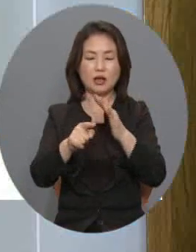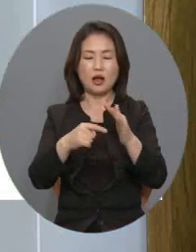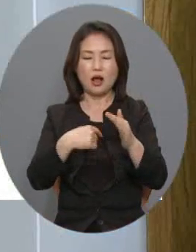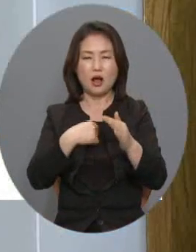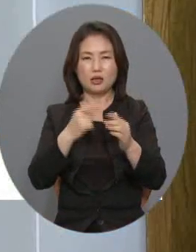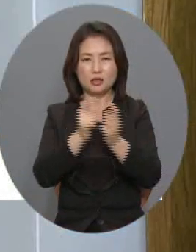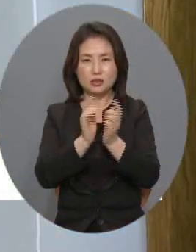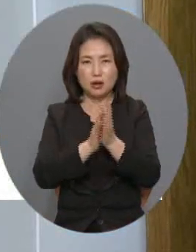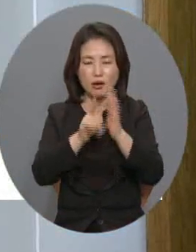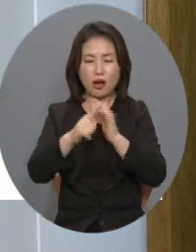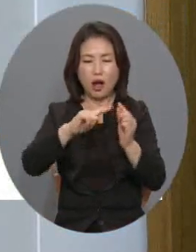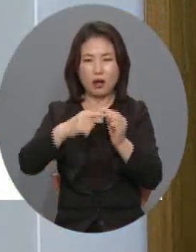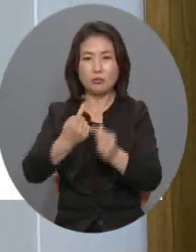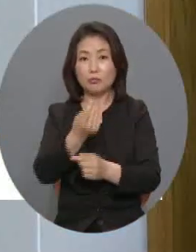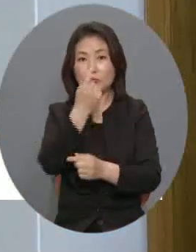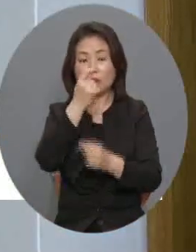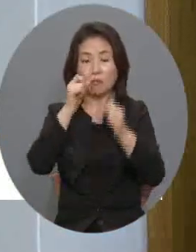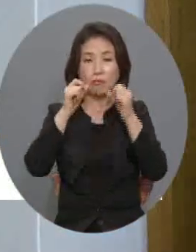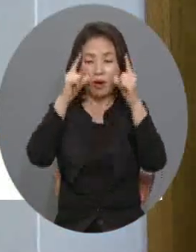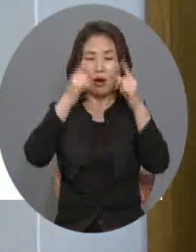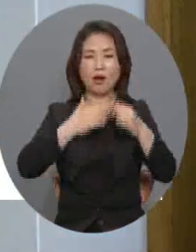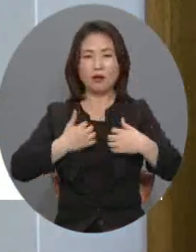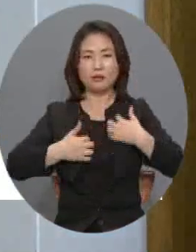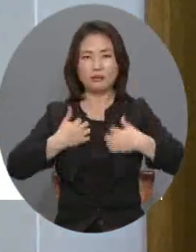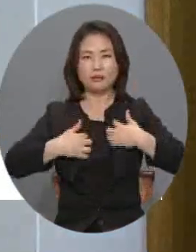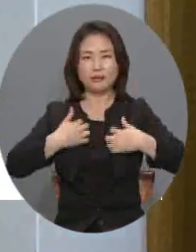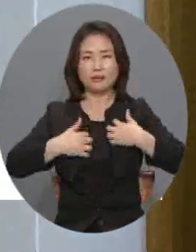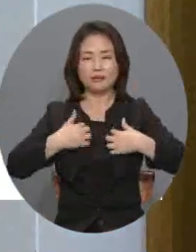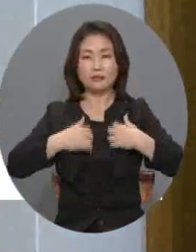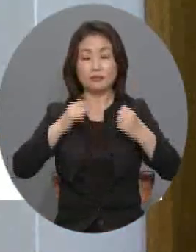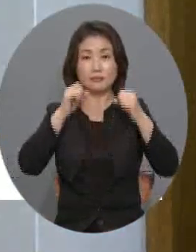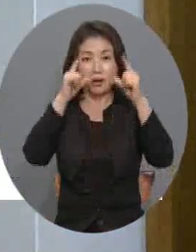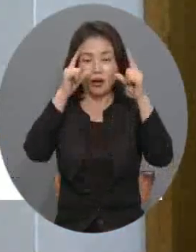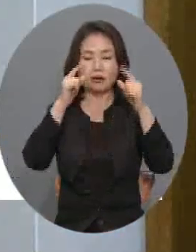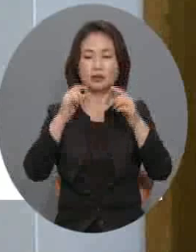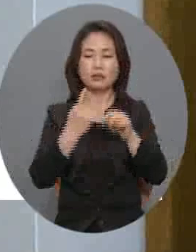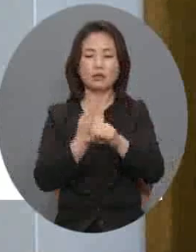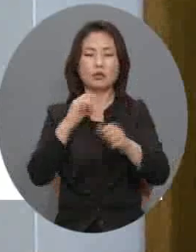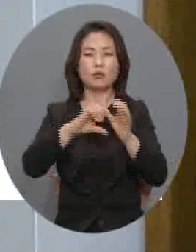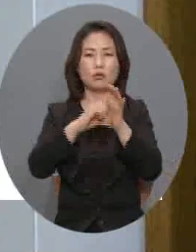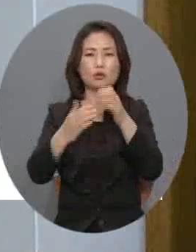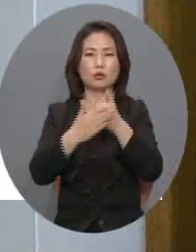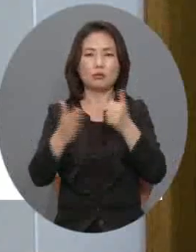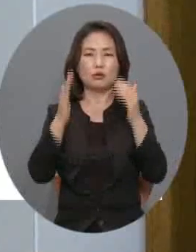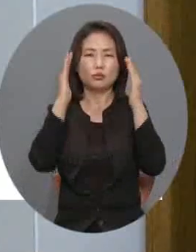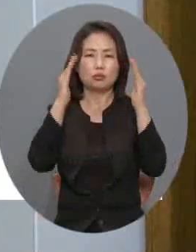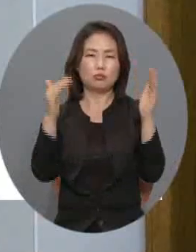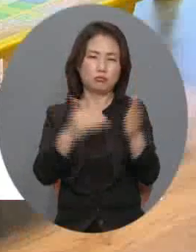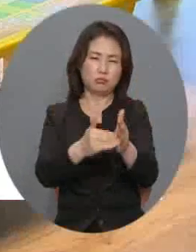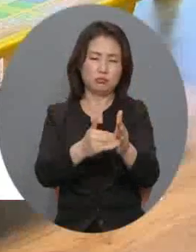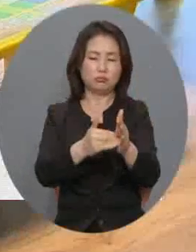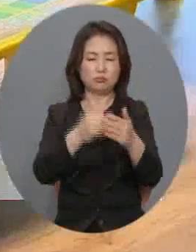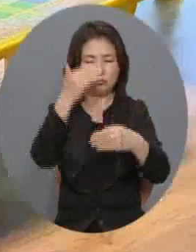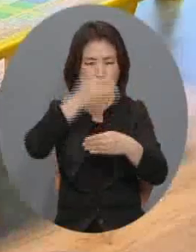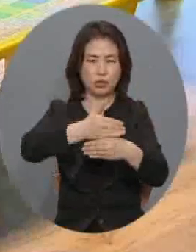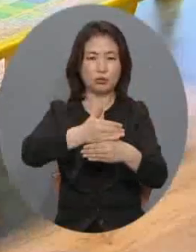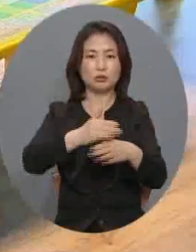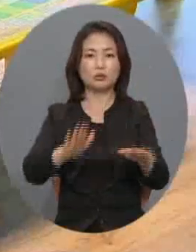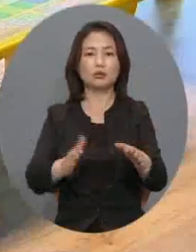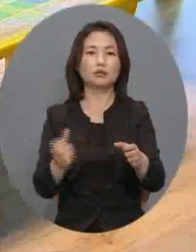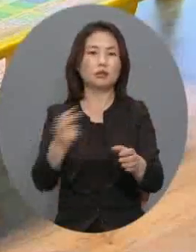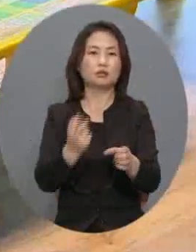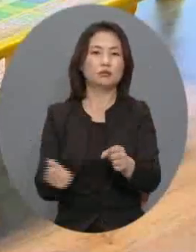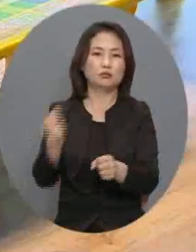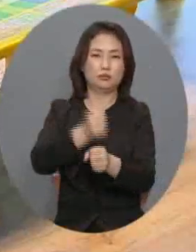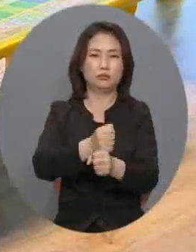통해 한글을 깨치는 맛을 한참 알아가던 찰나 지난해 코로나19 여파로 수업이 중단됐고 이제서야